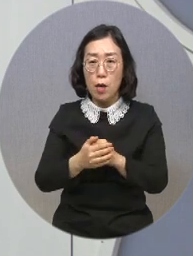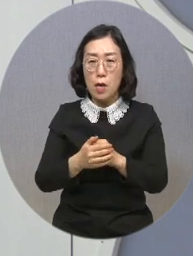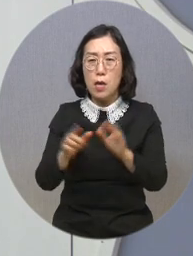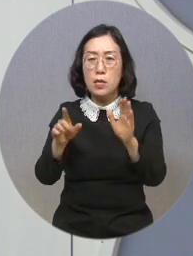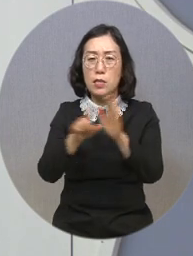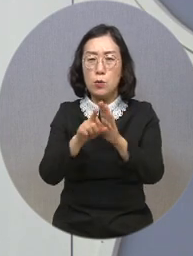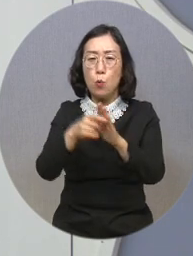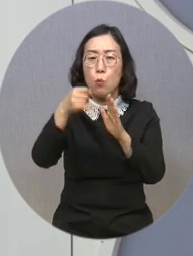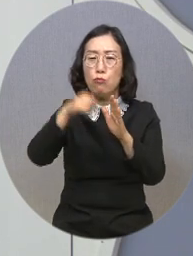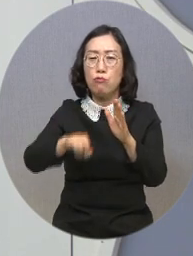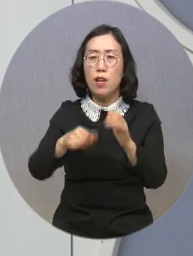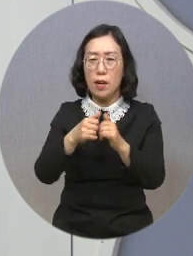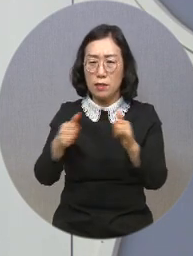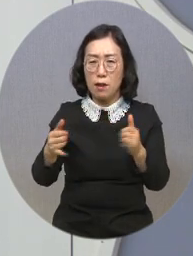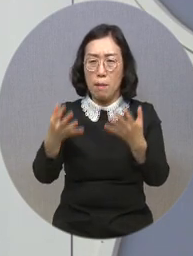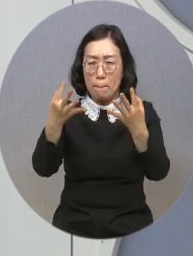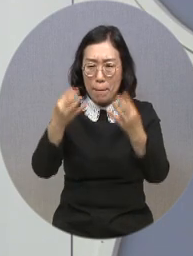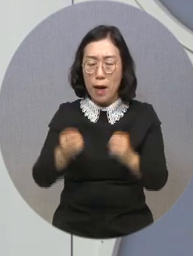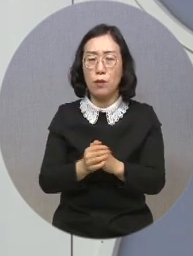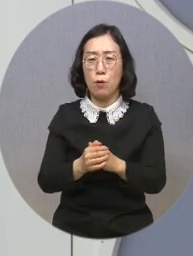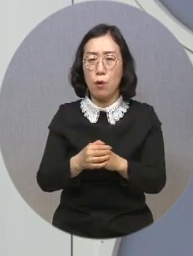많았어요. 그렇죠. 네. 그래서